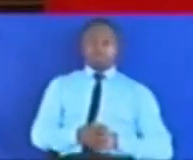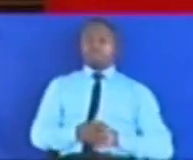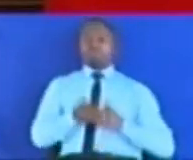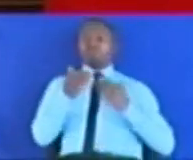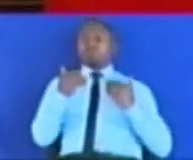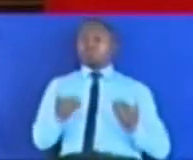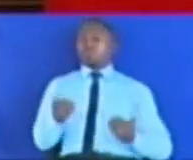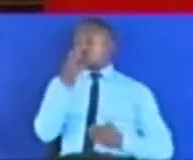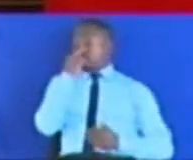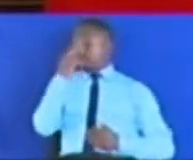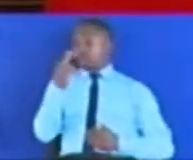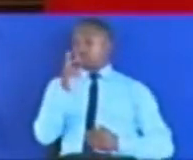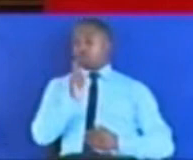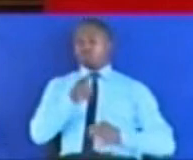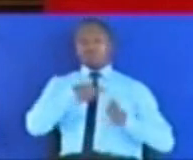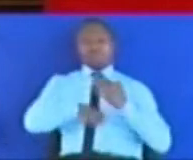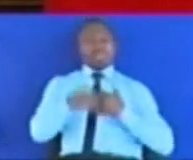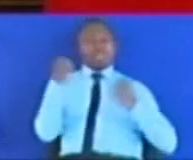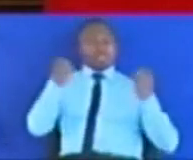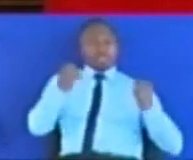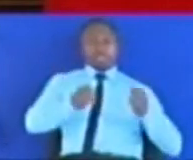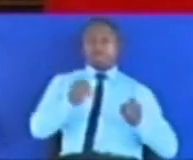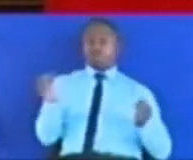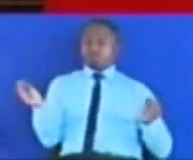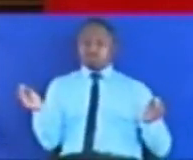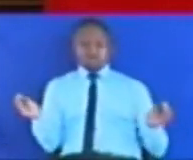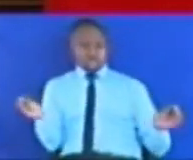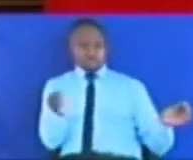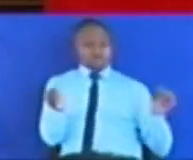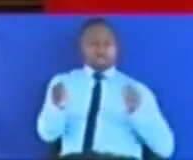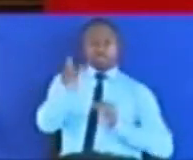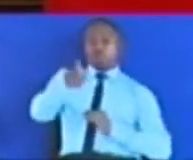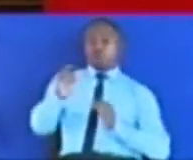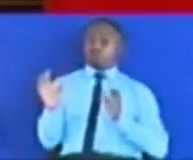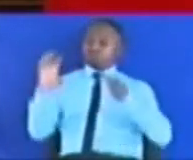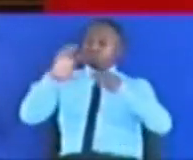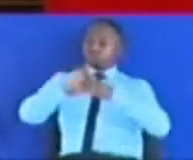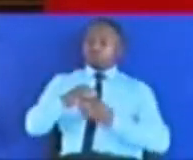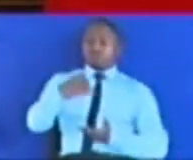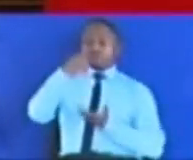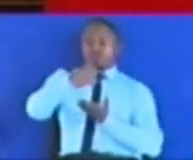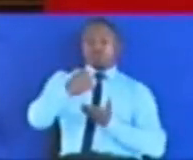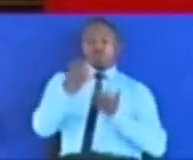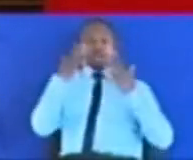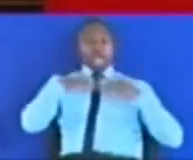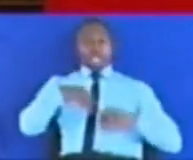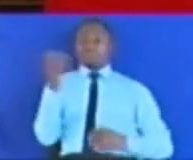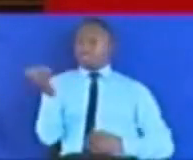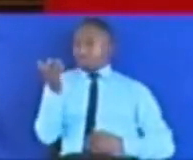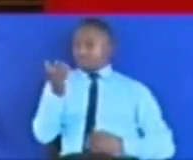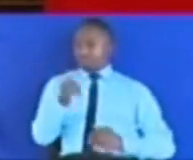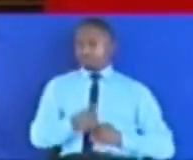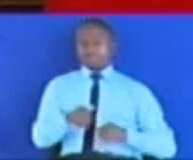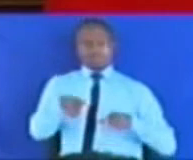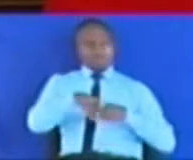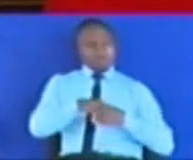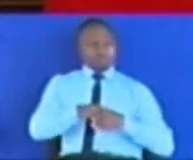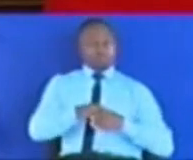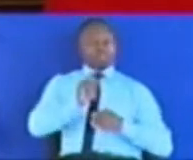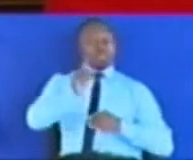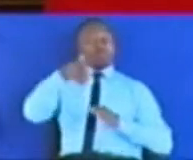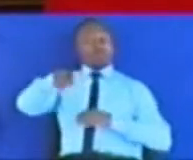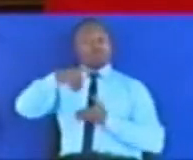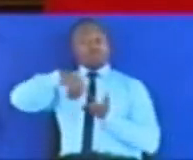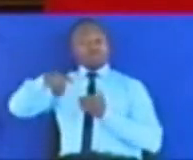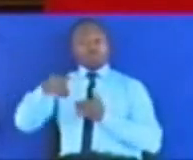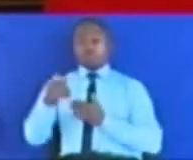ukizingatia Mheshimiwa Naibu Spika, tuko kwenye jitihada za kushawishi watu wetu wajiunge na mfuko wa afya ya jamii. Kama wanaenda kwenye vituo vya kutolea huduma za